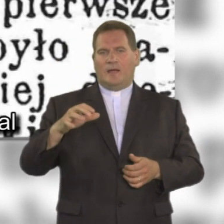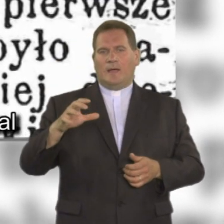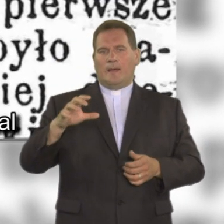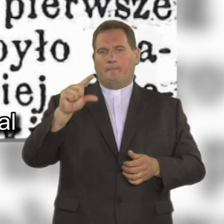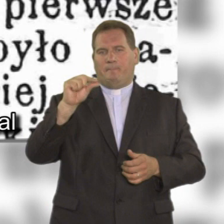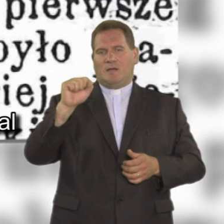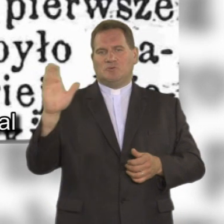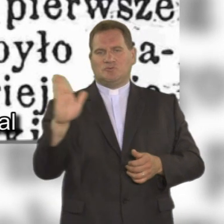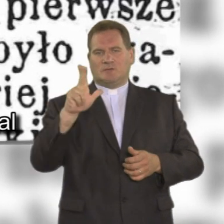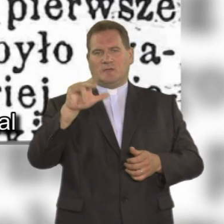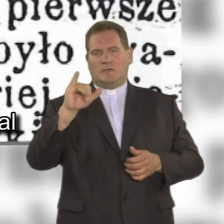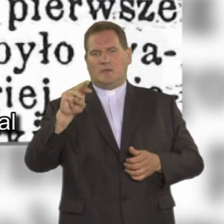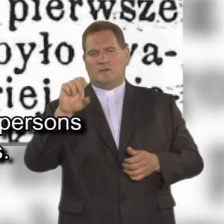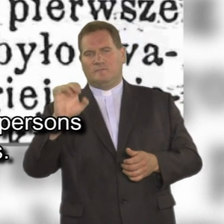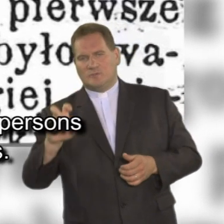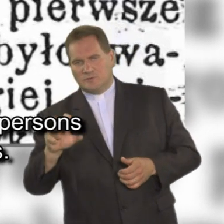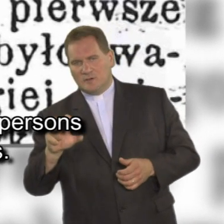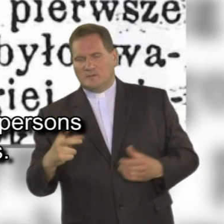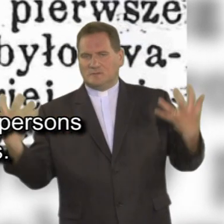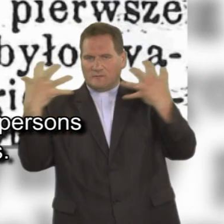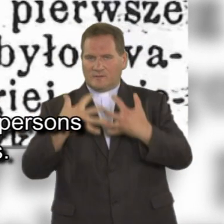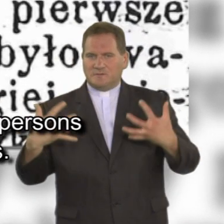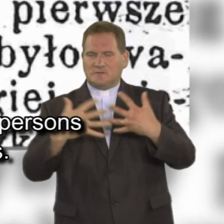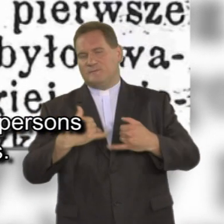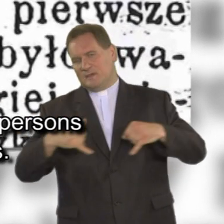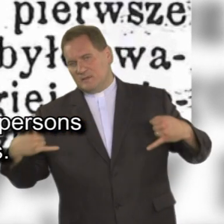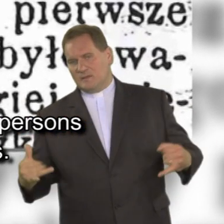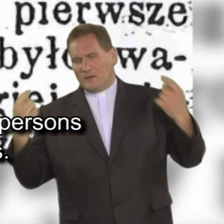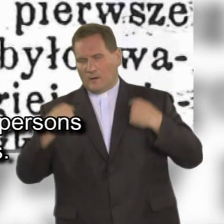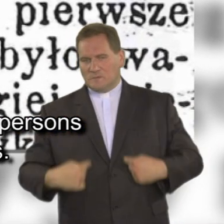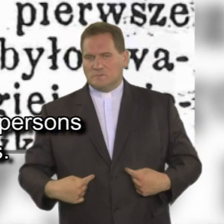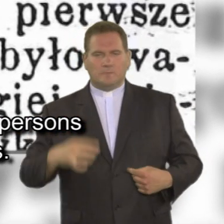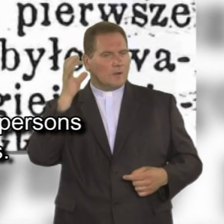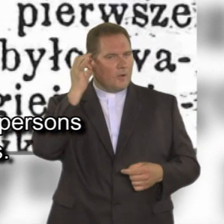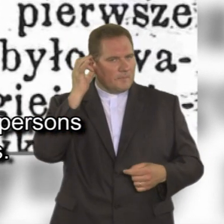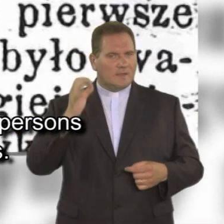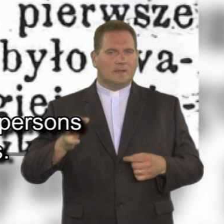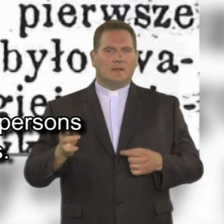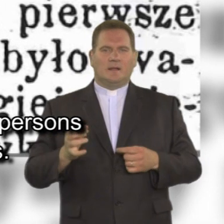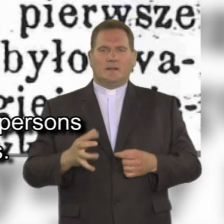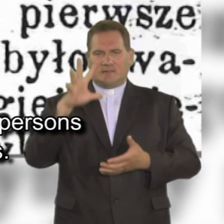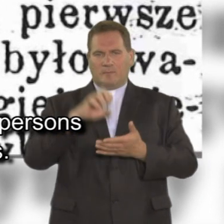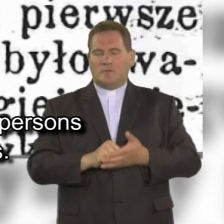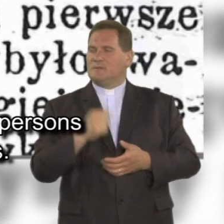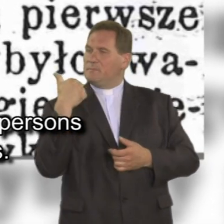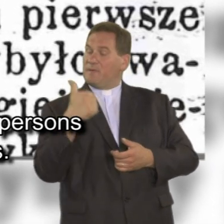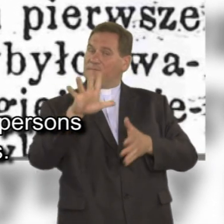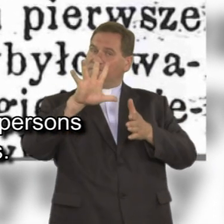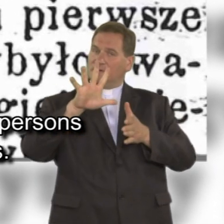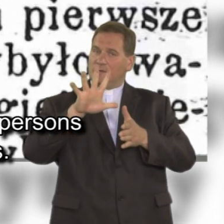Paszkiewicz w towarzystwie konsulów zagranicznych, generałów, dam i osób zajmujących pierwsze miejsca w